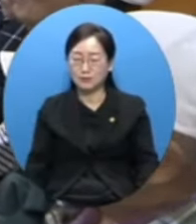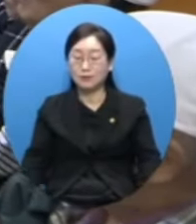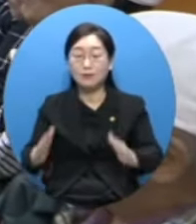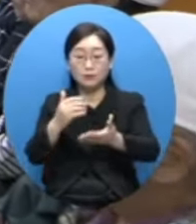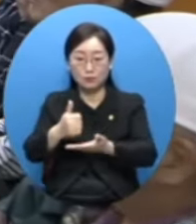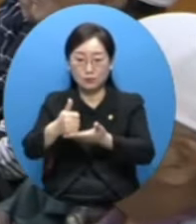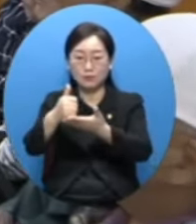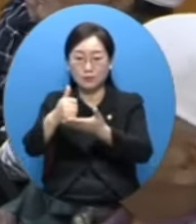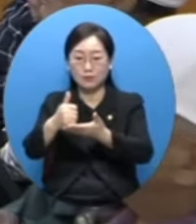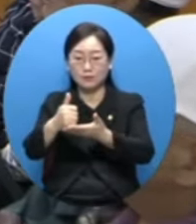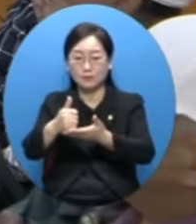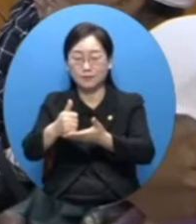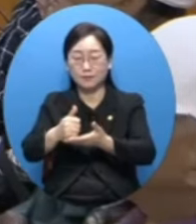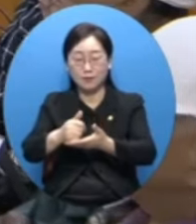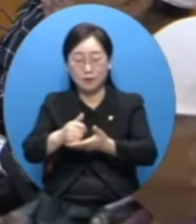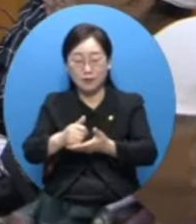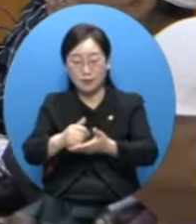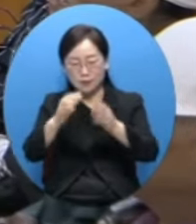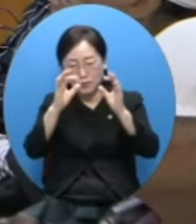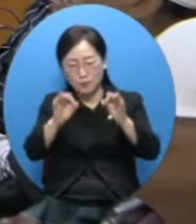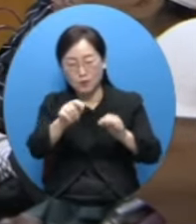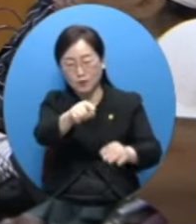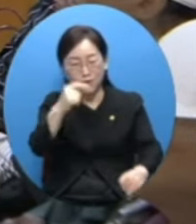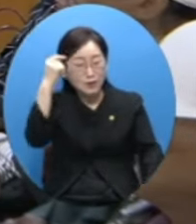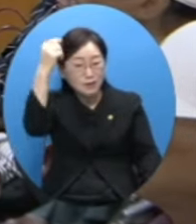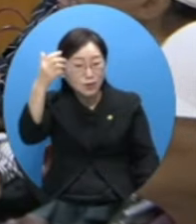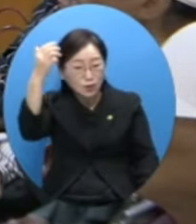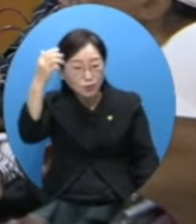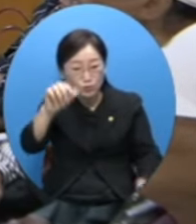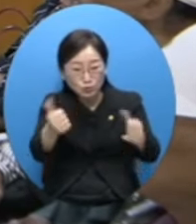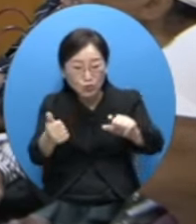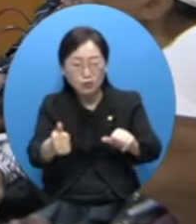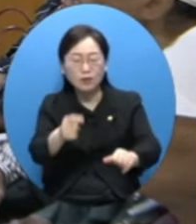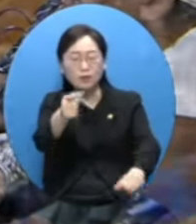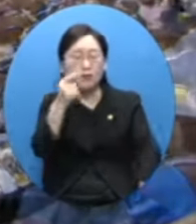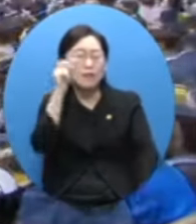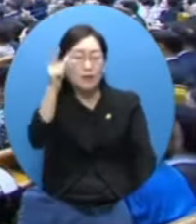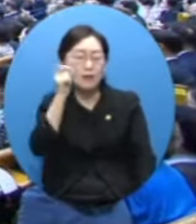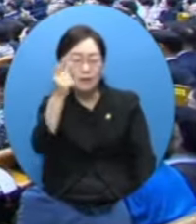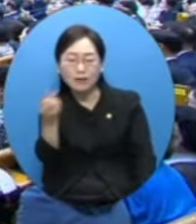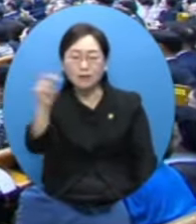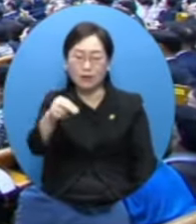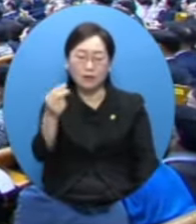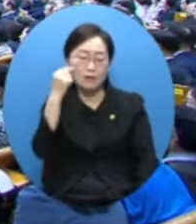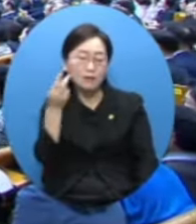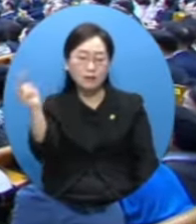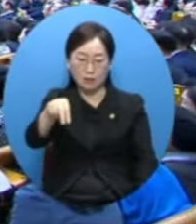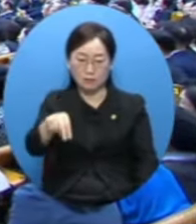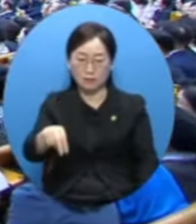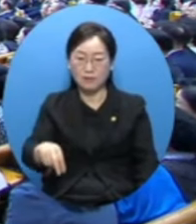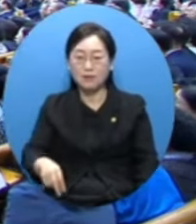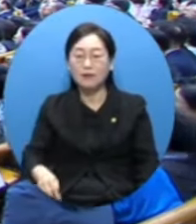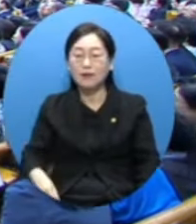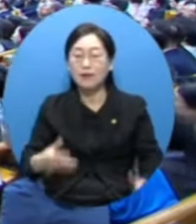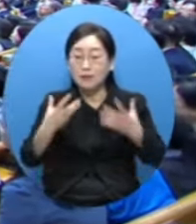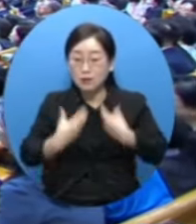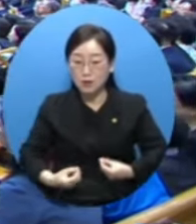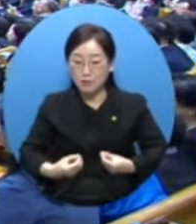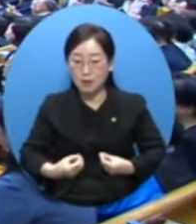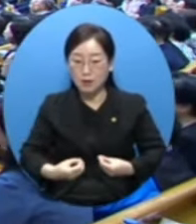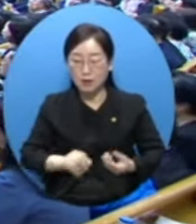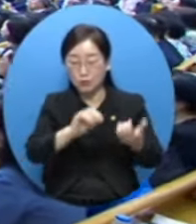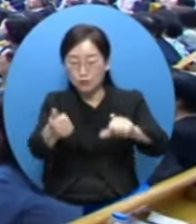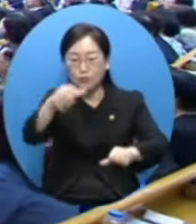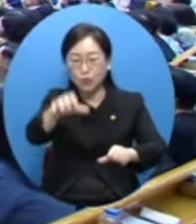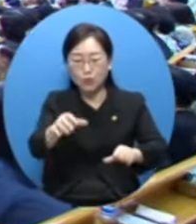주님께서 이렇게 영적으로 죽어있는 사람들에게 말씀하십니다. 일어나라 일어나라 일어나라. 절망의 자리에서 죽음의 자리에서